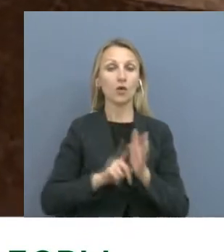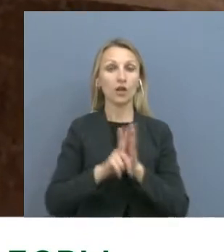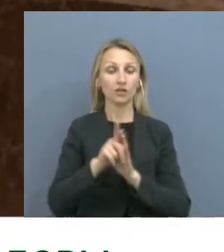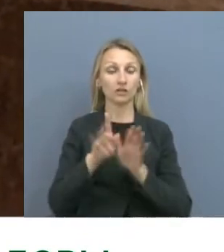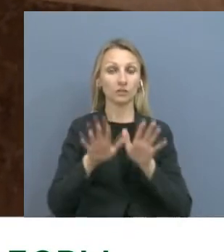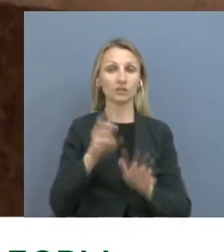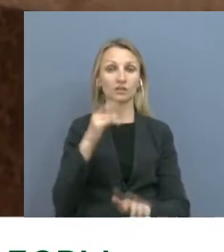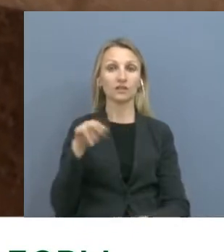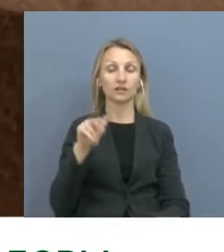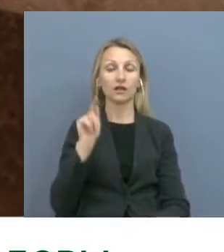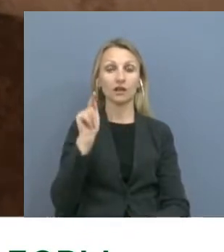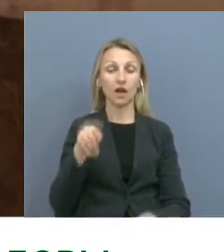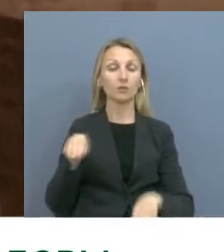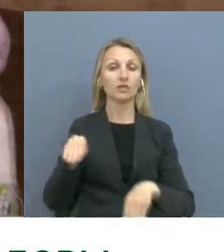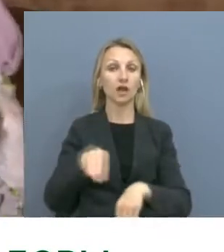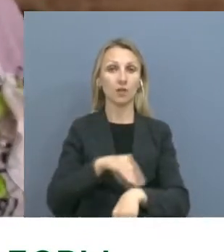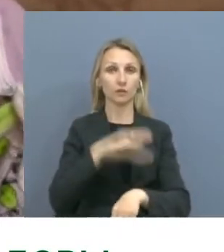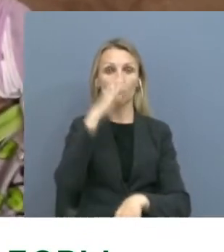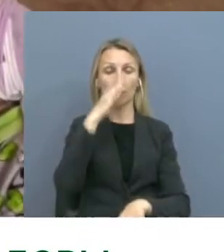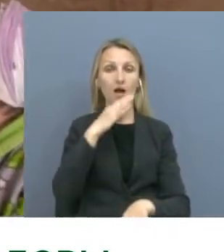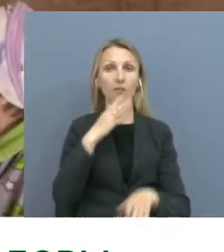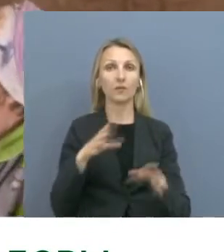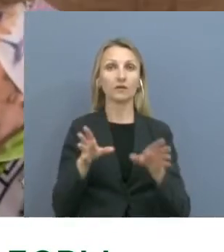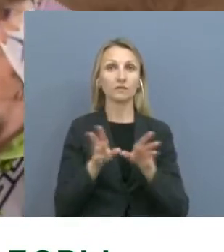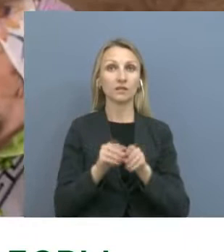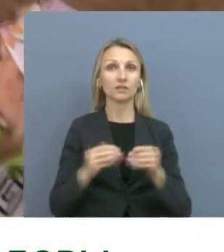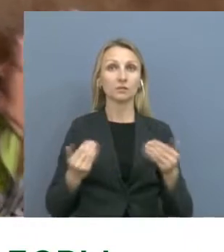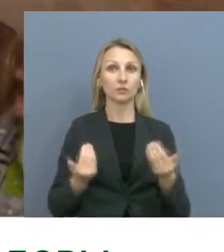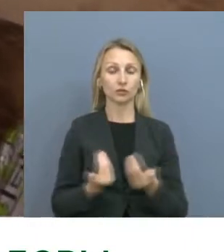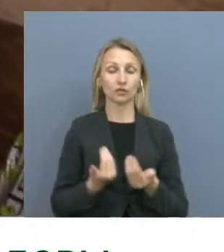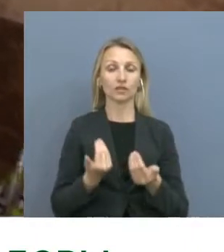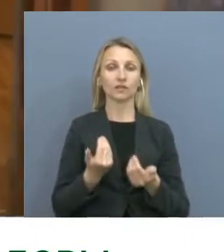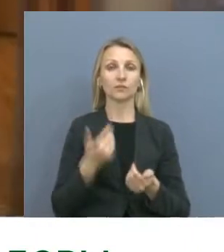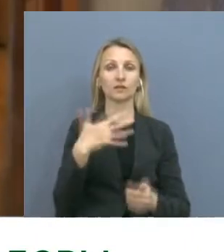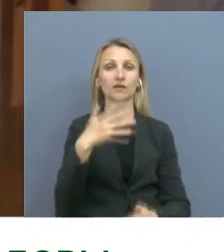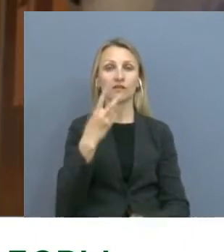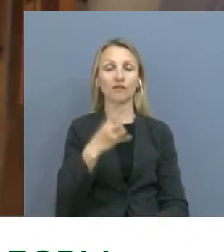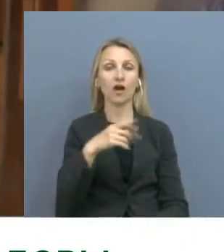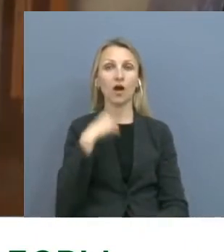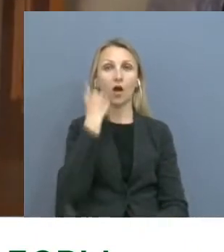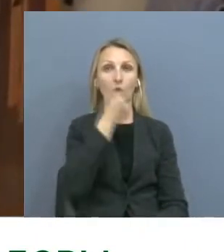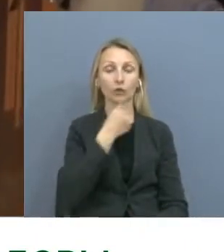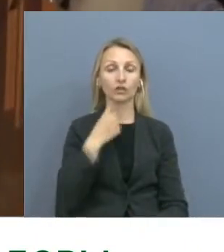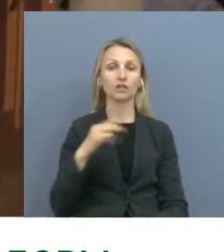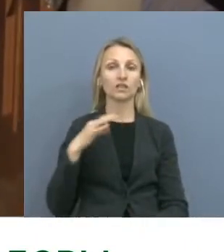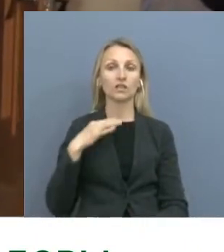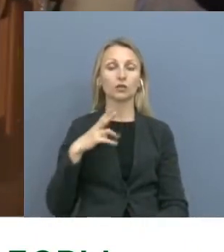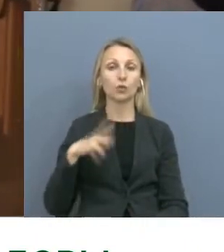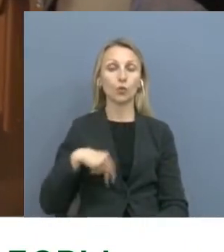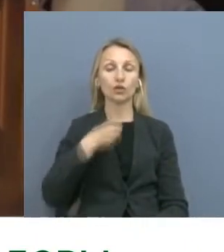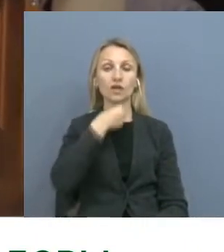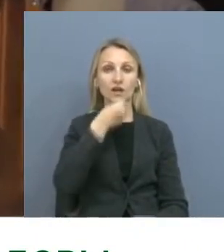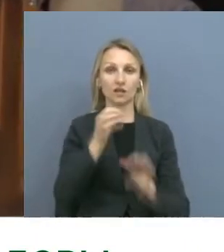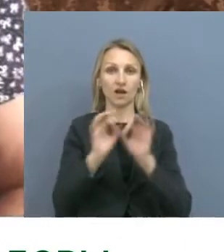Зеренде. Там же вышла замуж. Они с папой прожили 52 года, рассказывает ее старшая дочь. Сегодня Мархаба апа – счастливая